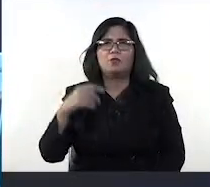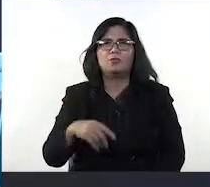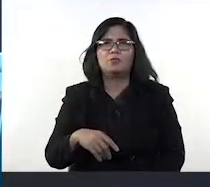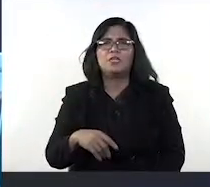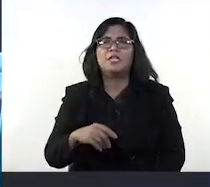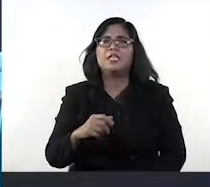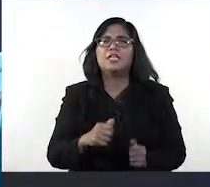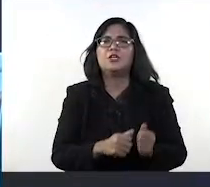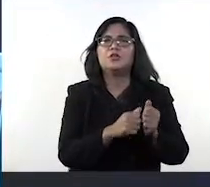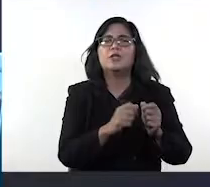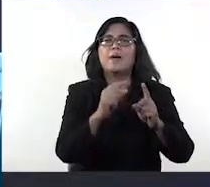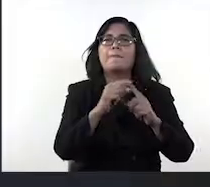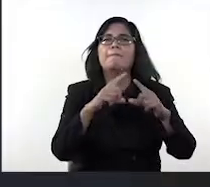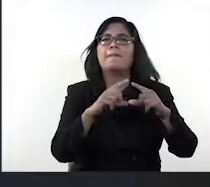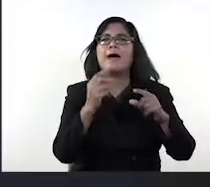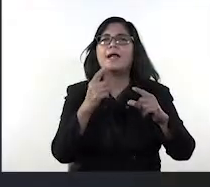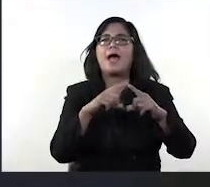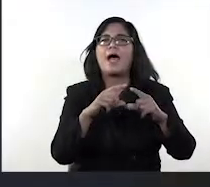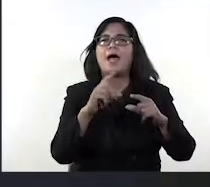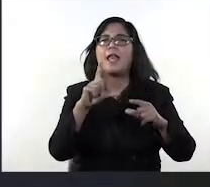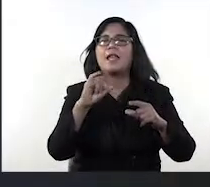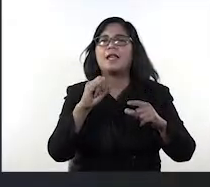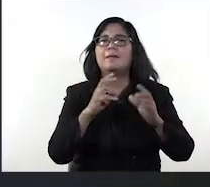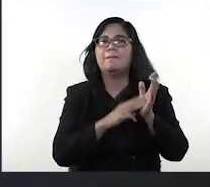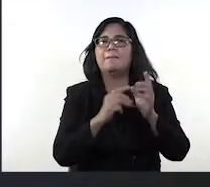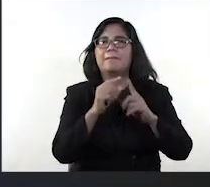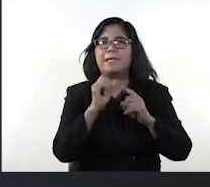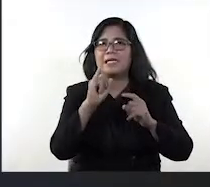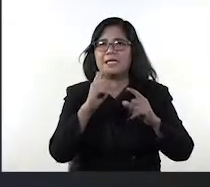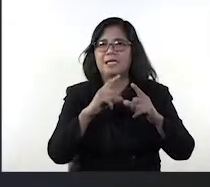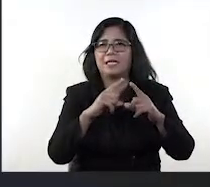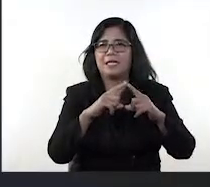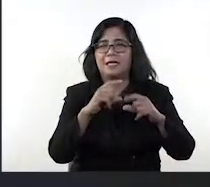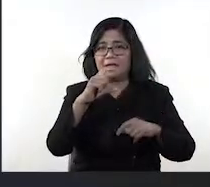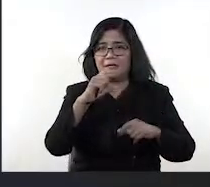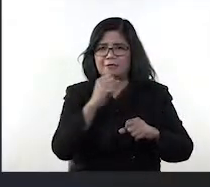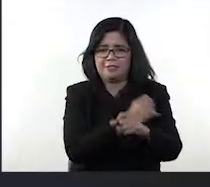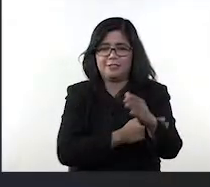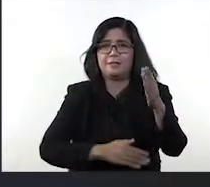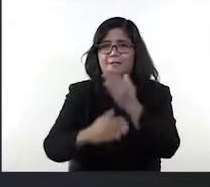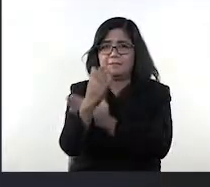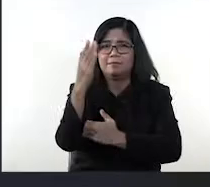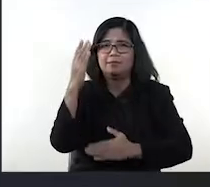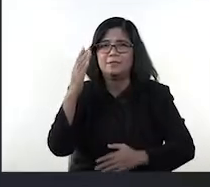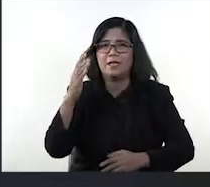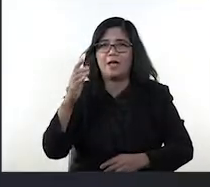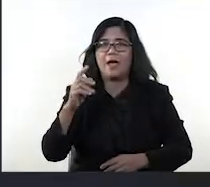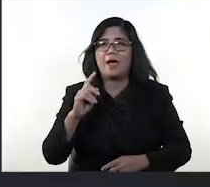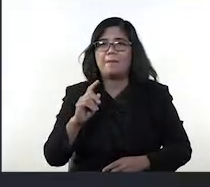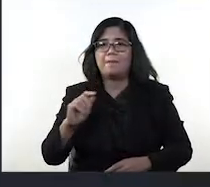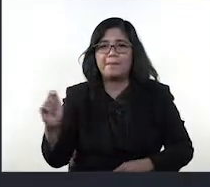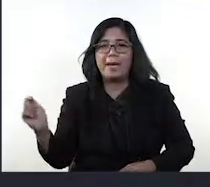paralympic di Tokyo ini dia seorang pemain tenis